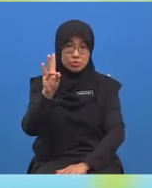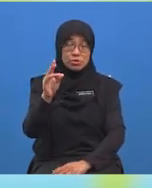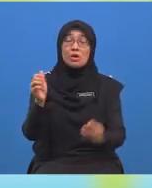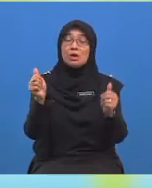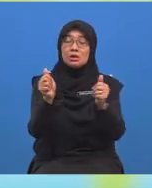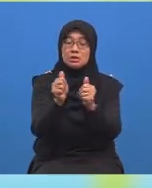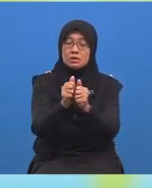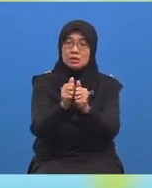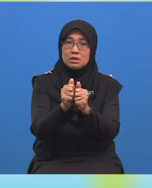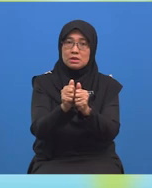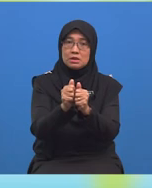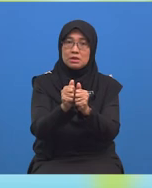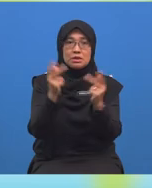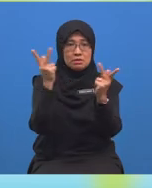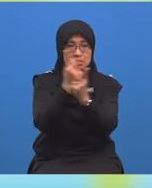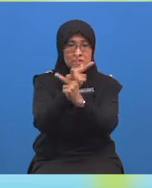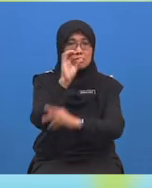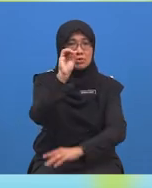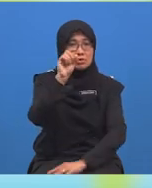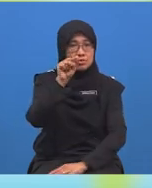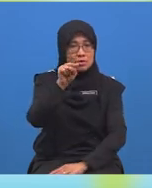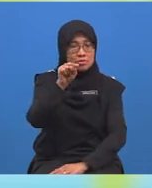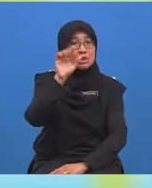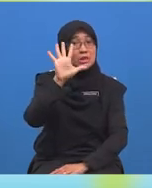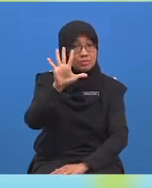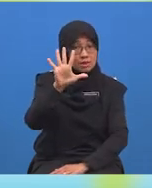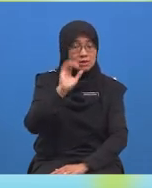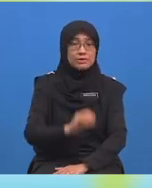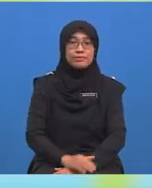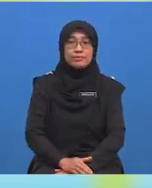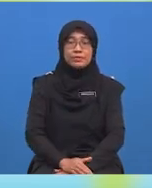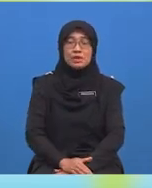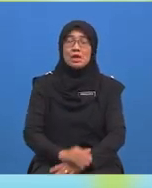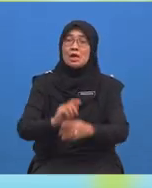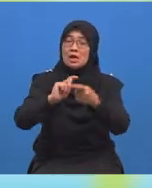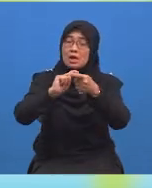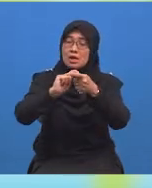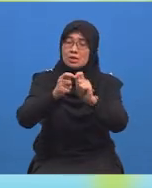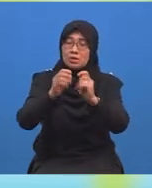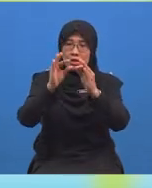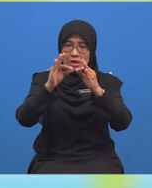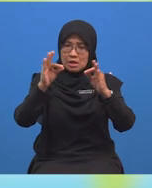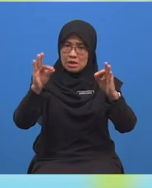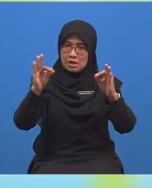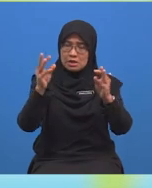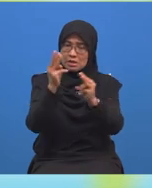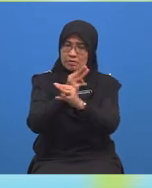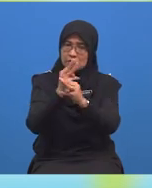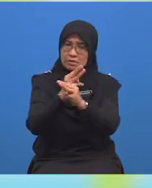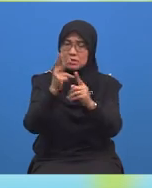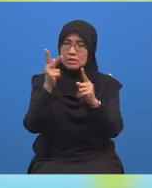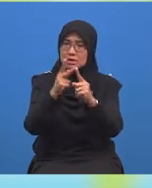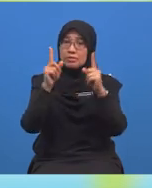9.17 dengan sifar perpuluhan 5. Kita mulakan dengan menukarkan ayat matematik